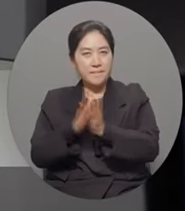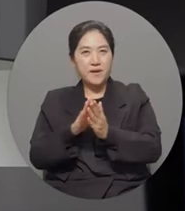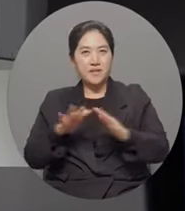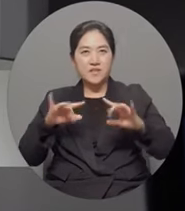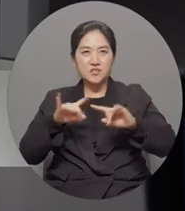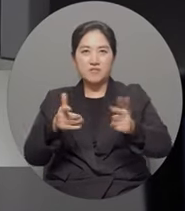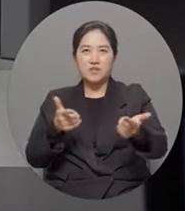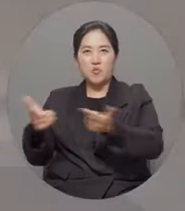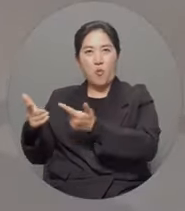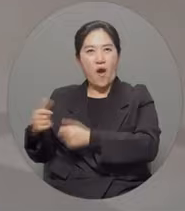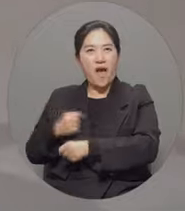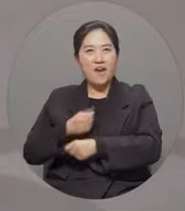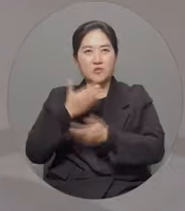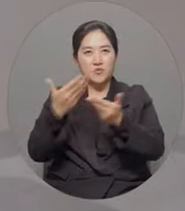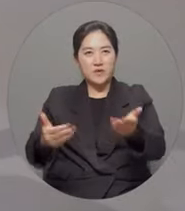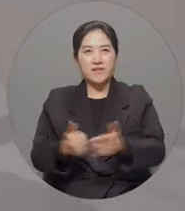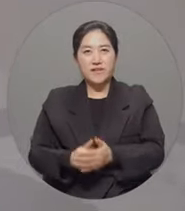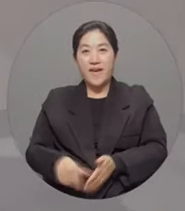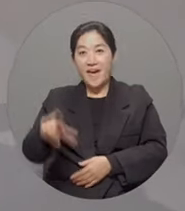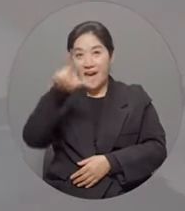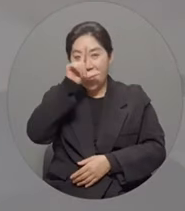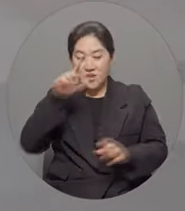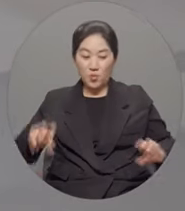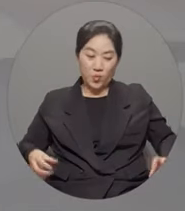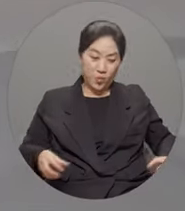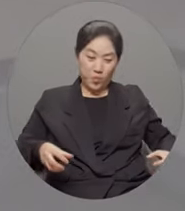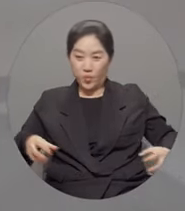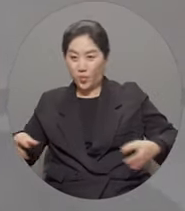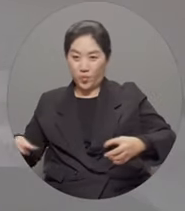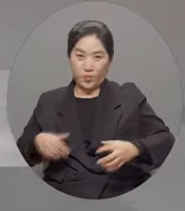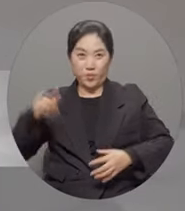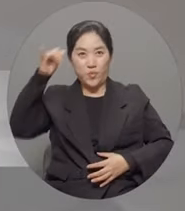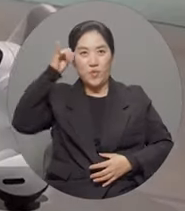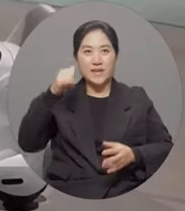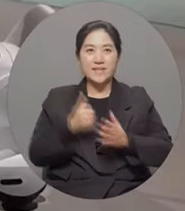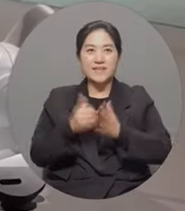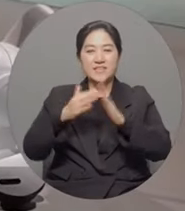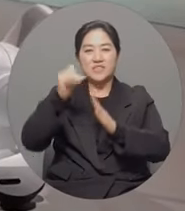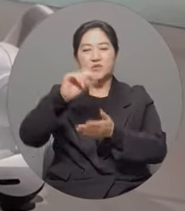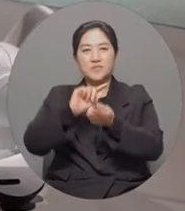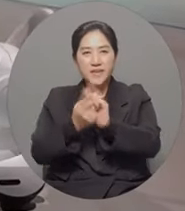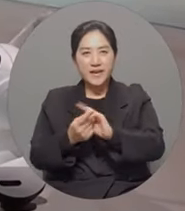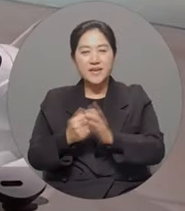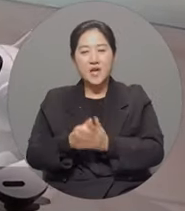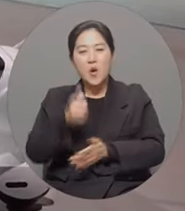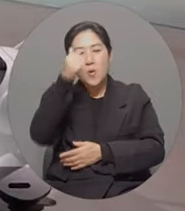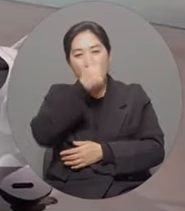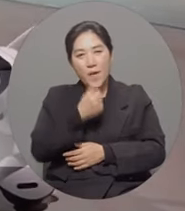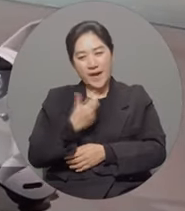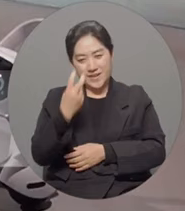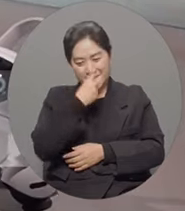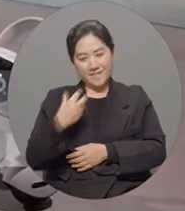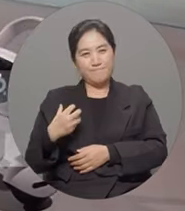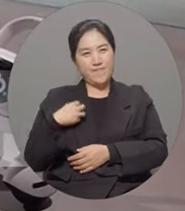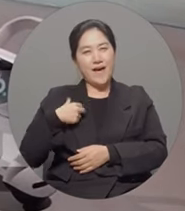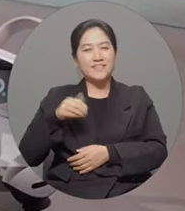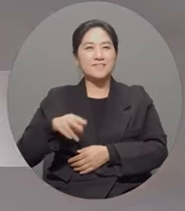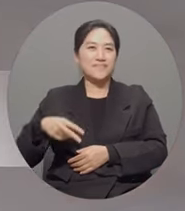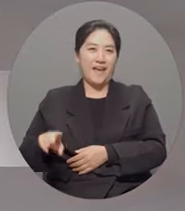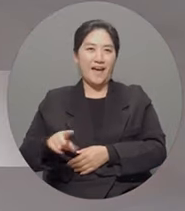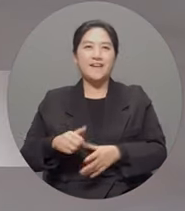전자제품을 제어합니다. LG전자의 바퀴 달린 AI 로봇은 집주인 대신 고양이 집사 노릇을 똑똑히